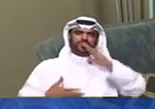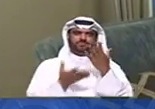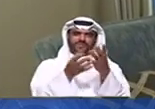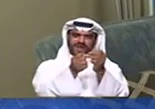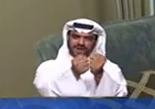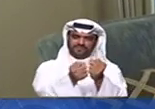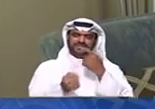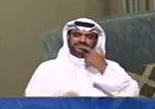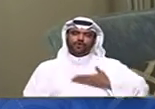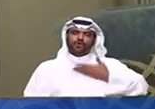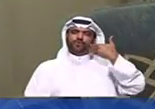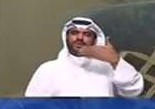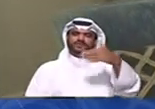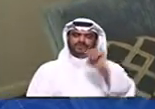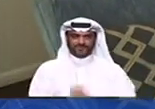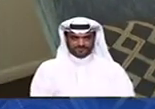الله يطول عمرك.